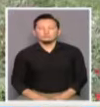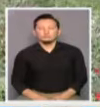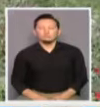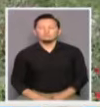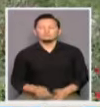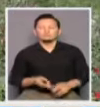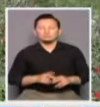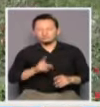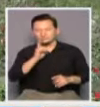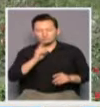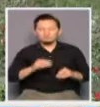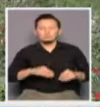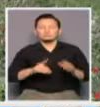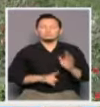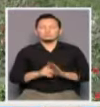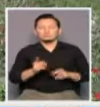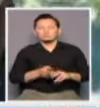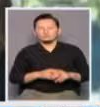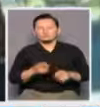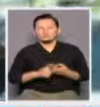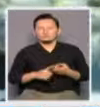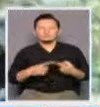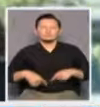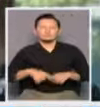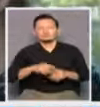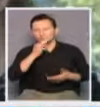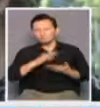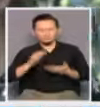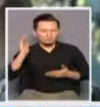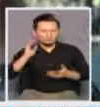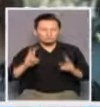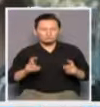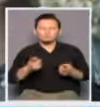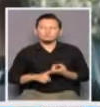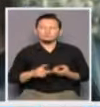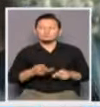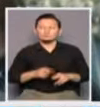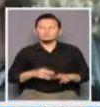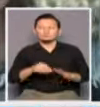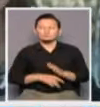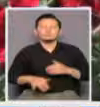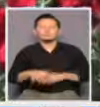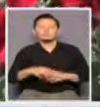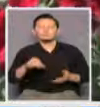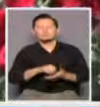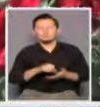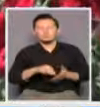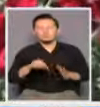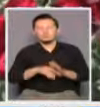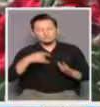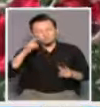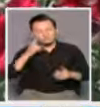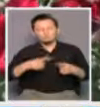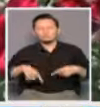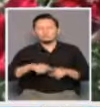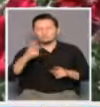Работы по озеленению города Атырау проводит товарищество с ограниченной ответственностью Акмолинское учебно-производственное предприятие Казахского общества